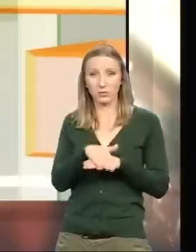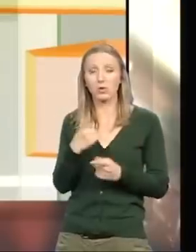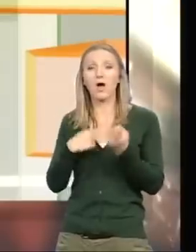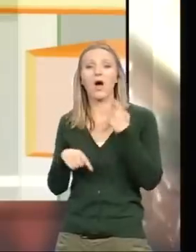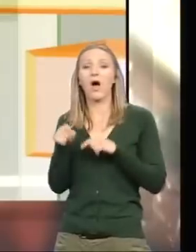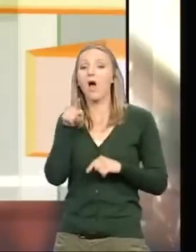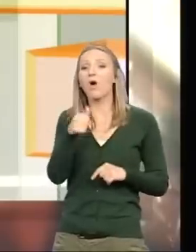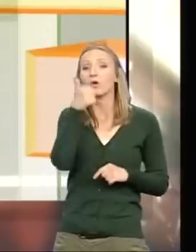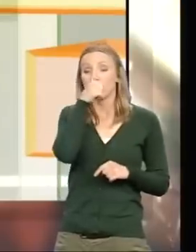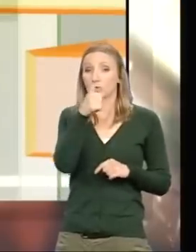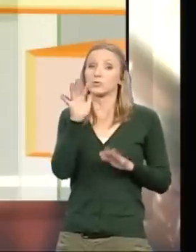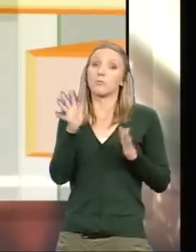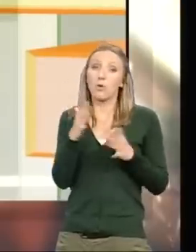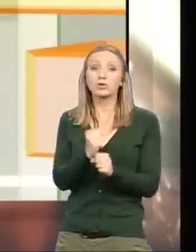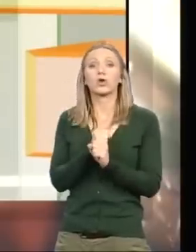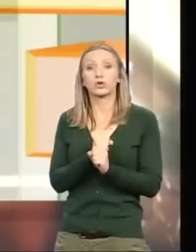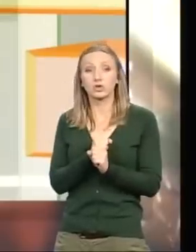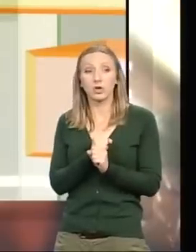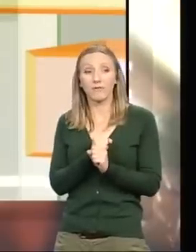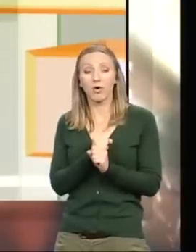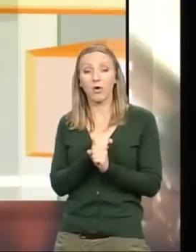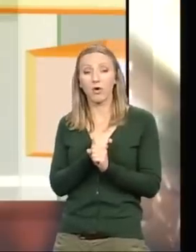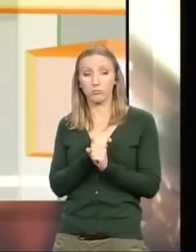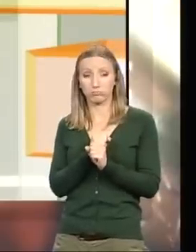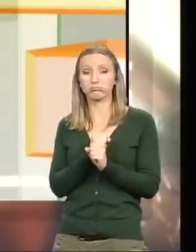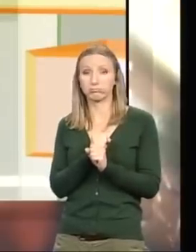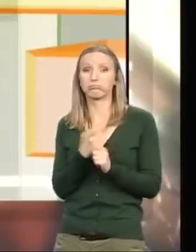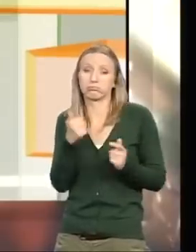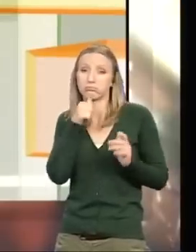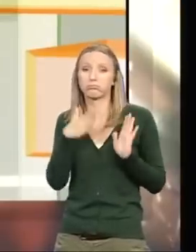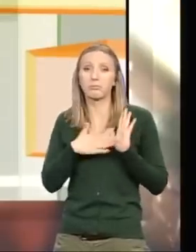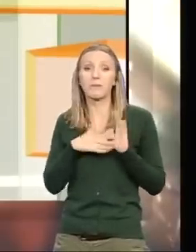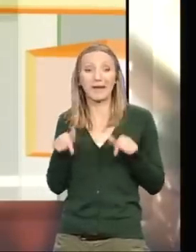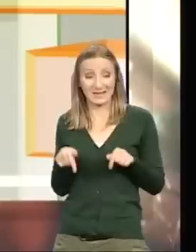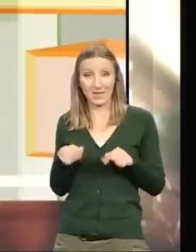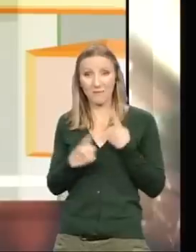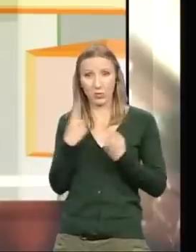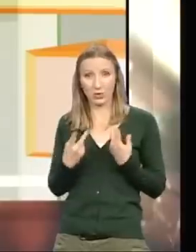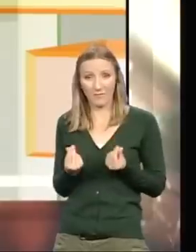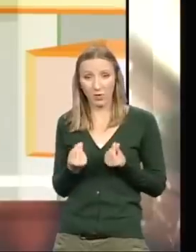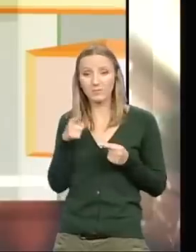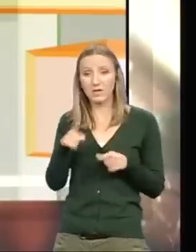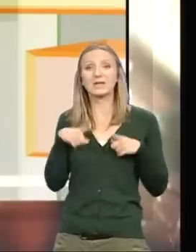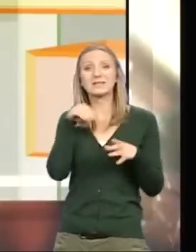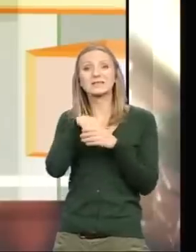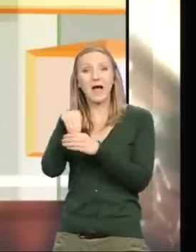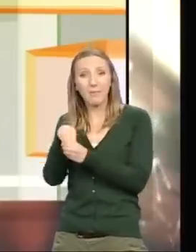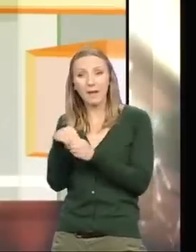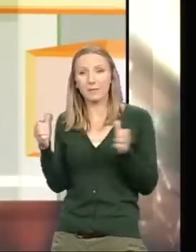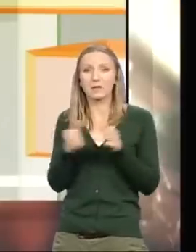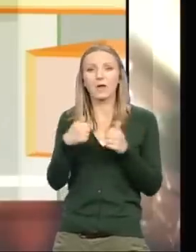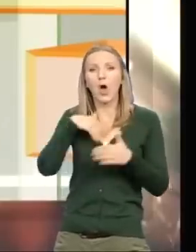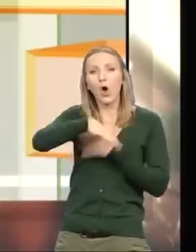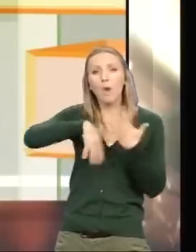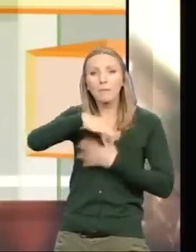ali ono što je možda i održivo i negdje za nas primerenije u ovakvim ekonomskim uslovima, to su te stambene zajednice da se kombinuju